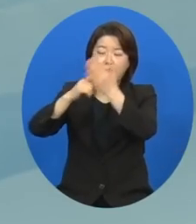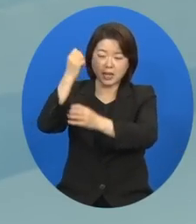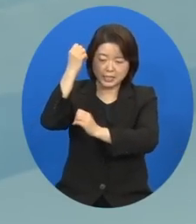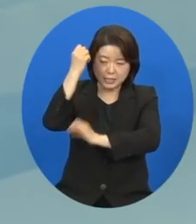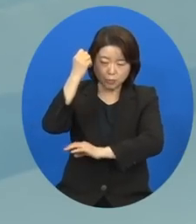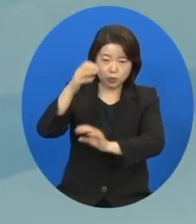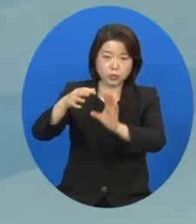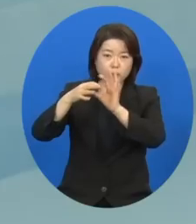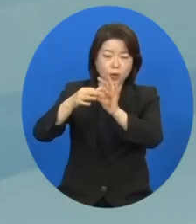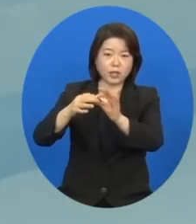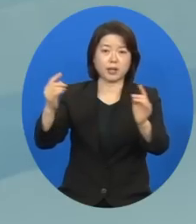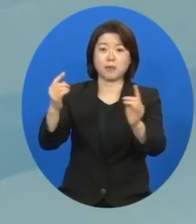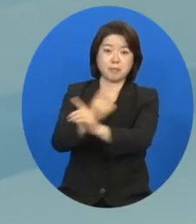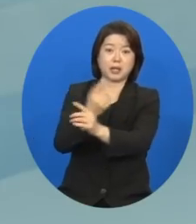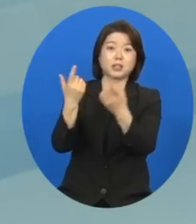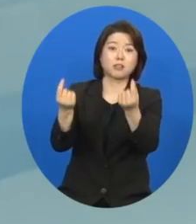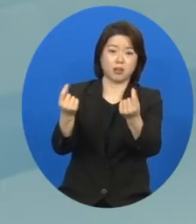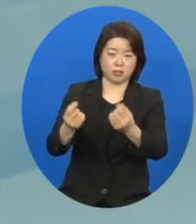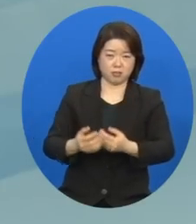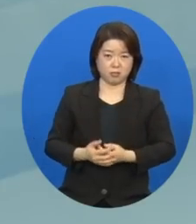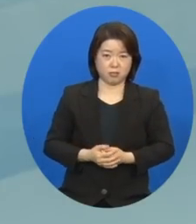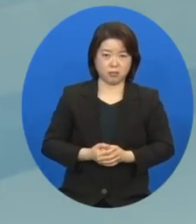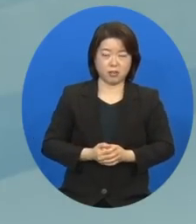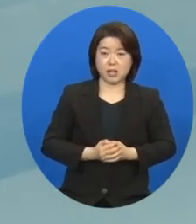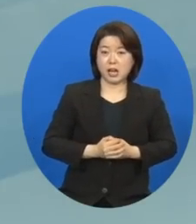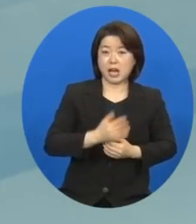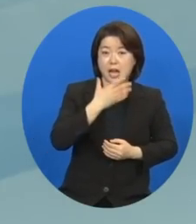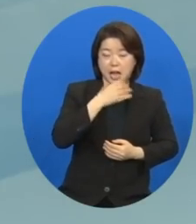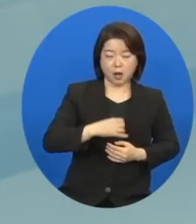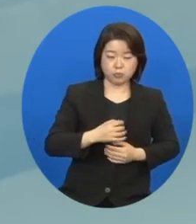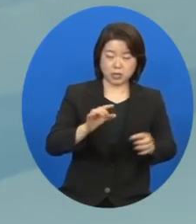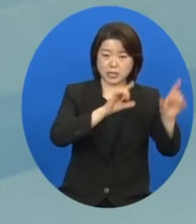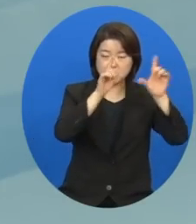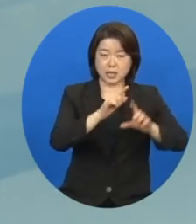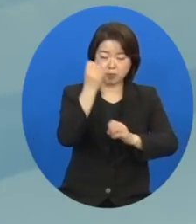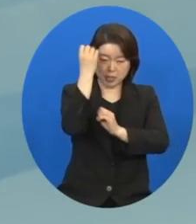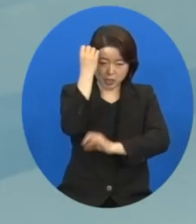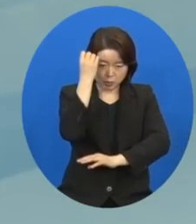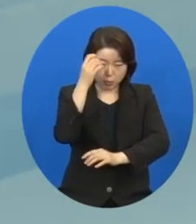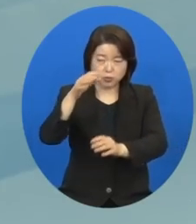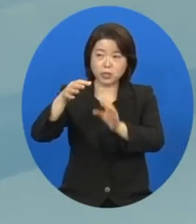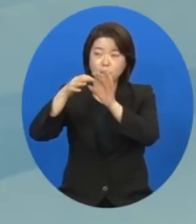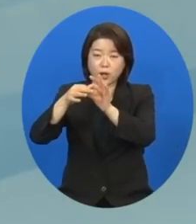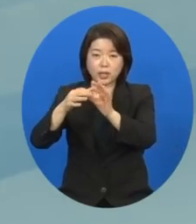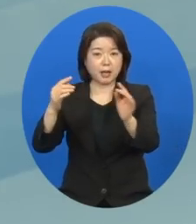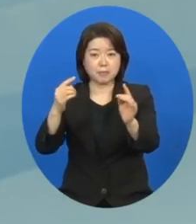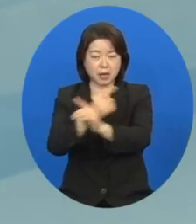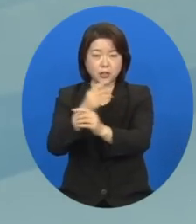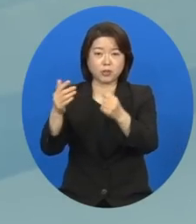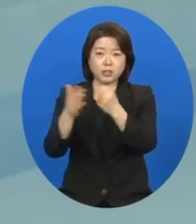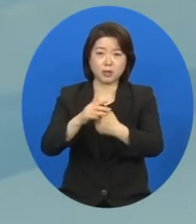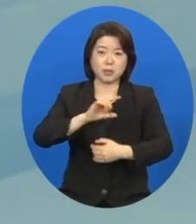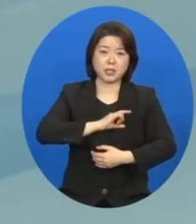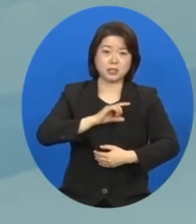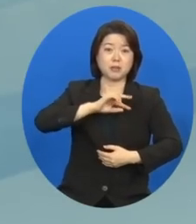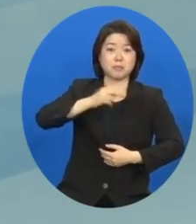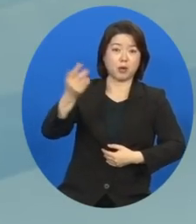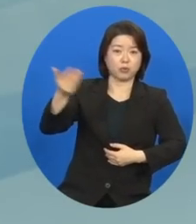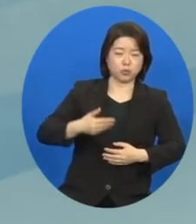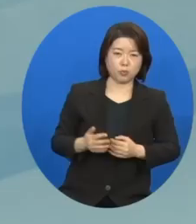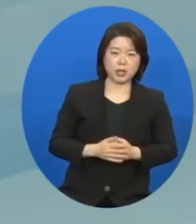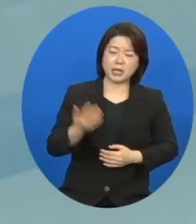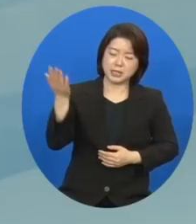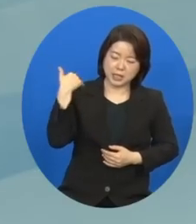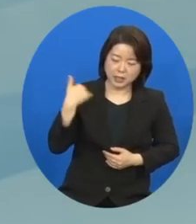바뀐 것입니다. 그의 삶의 근본적인 관계가 바뀌었기 때문에 이름이 바뀌는 거예요. 예전에는